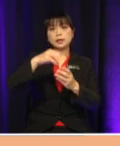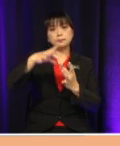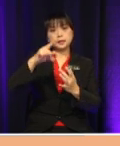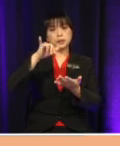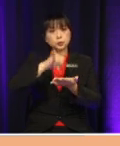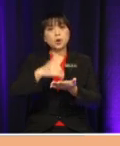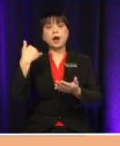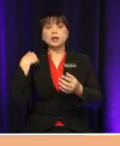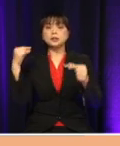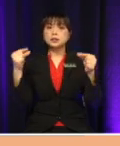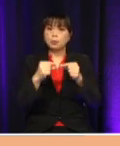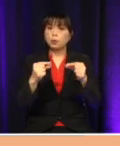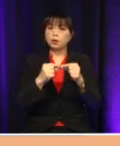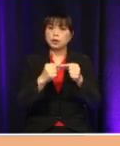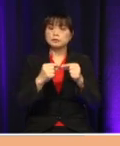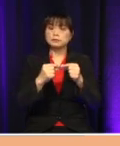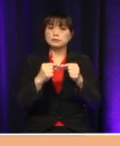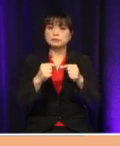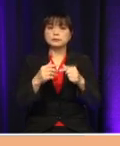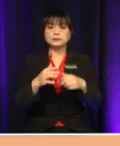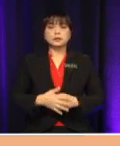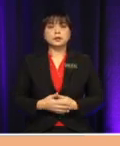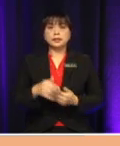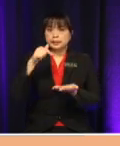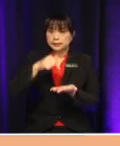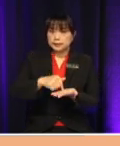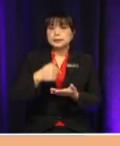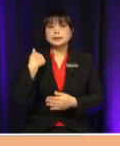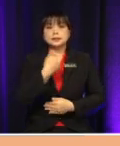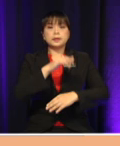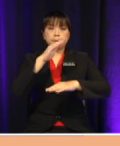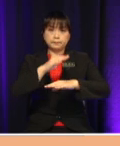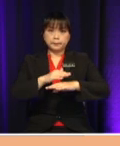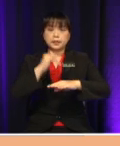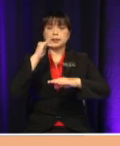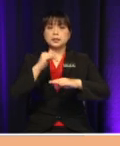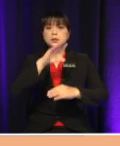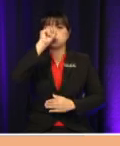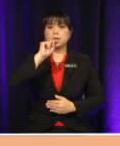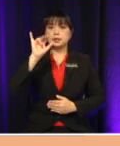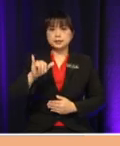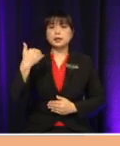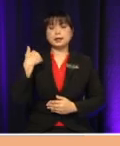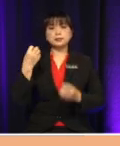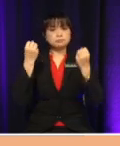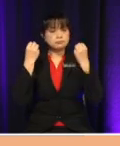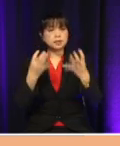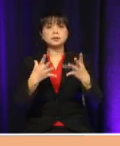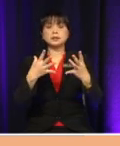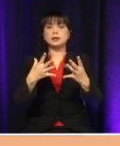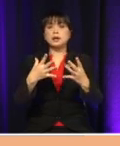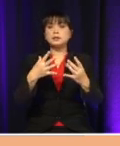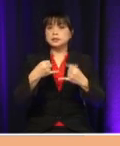dia ada gabungan pula oke so inilah yang kita Panggil sebagai soalan Pul bagai arah di mana murid-murid perlu